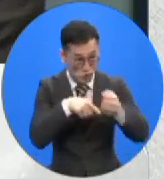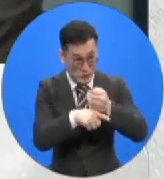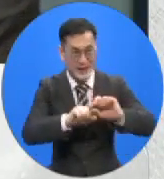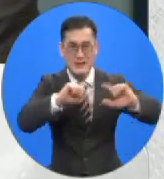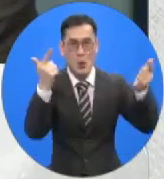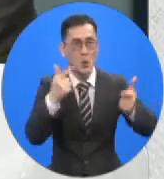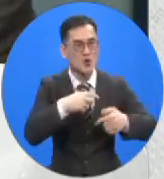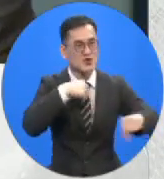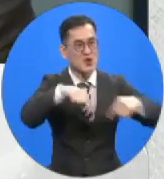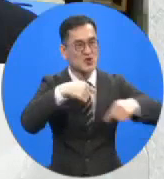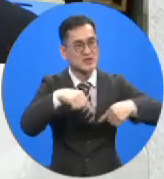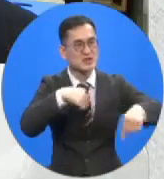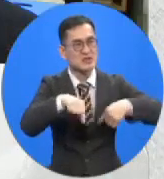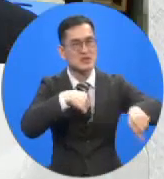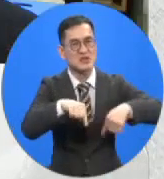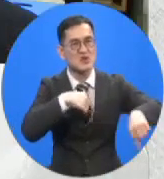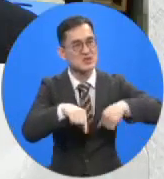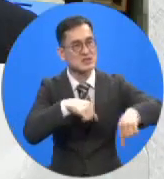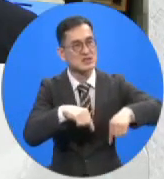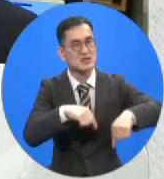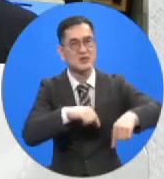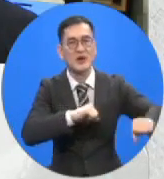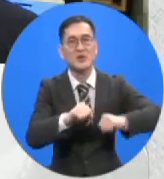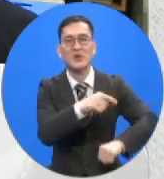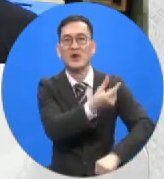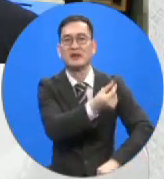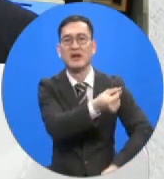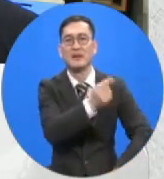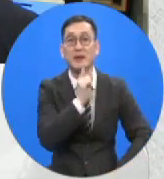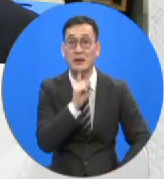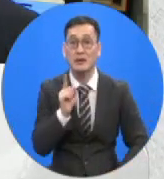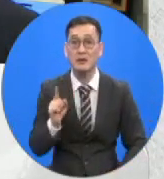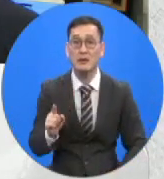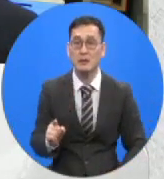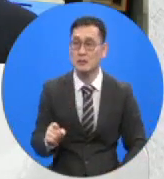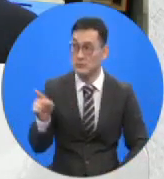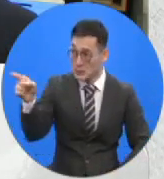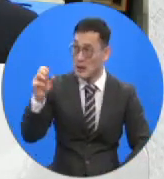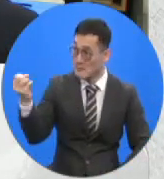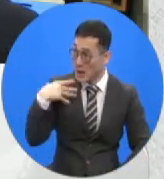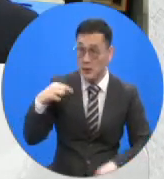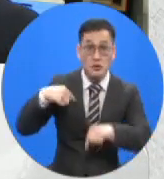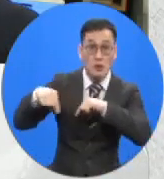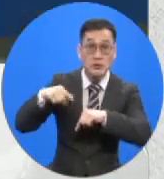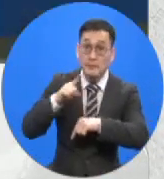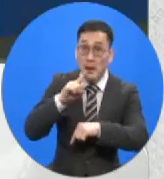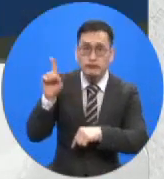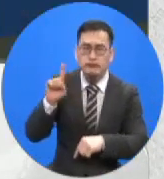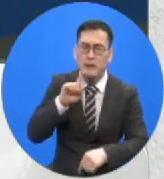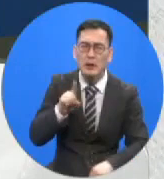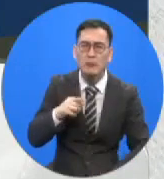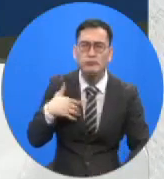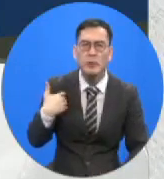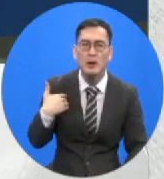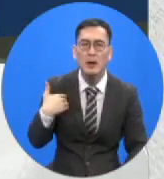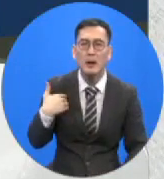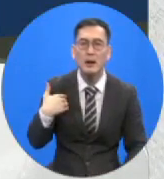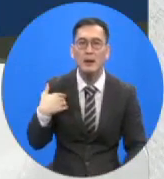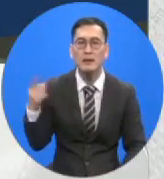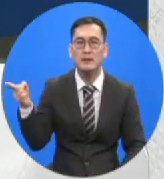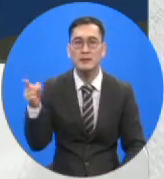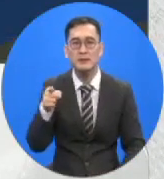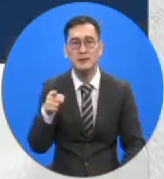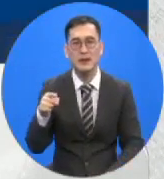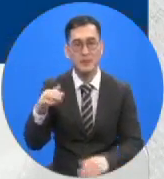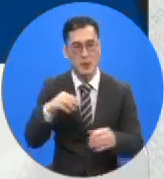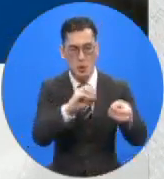이게 저만 이해가 안 가는지 모르겠는데 여기서 말하는 정치가 무슨 뜻인지 저는 잘 모르겠습니다. 뒤에 문장을 보면 조작이다,